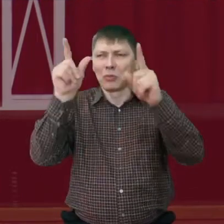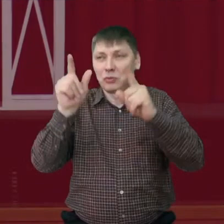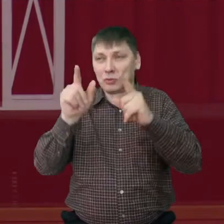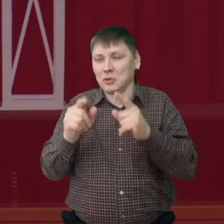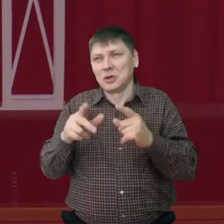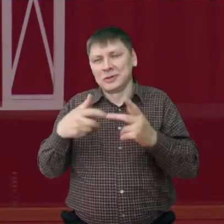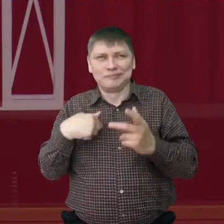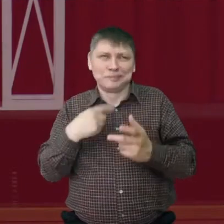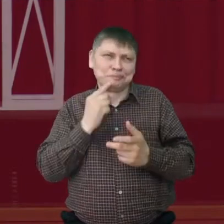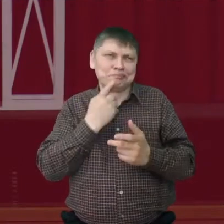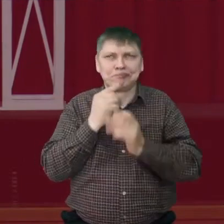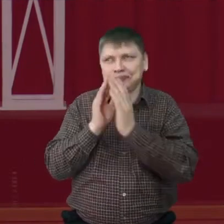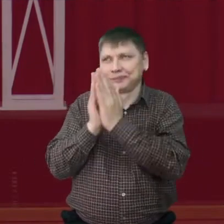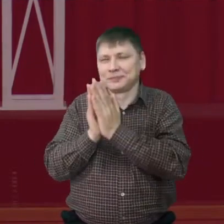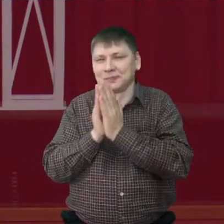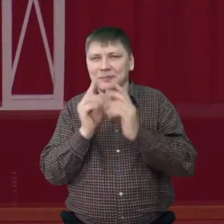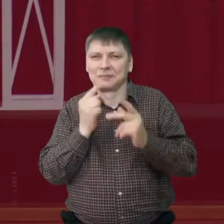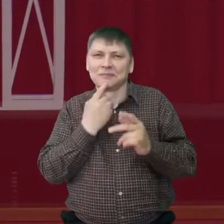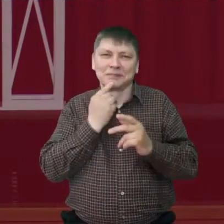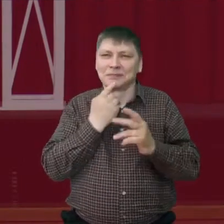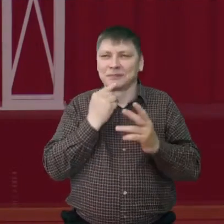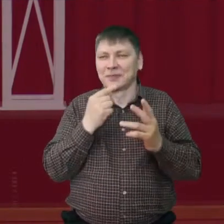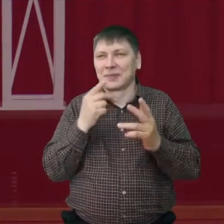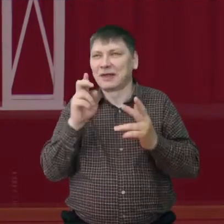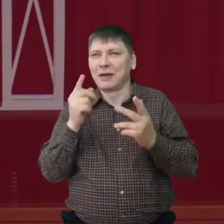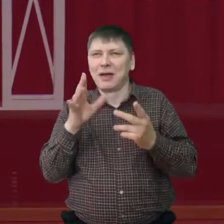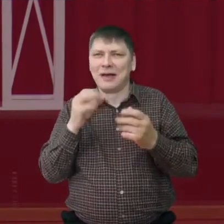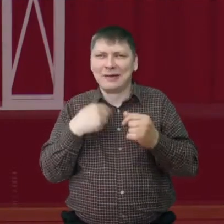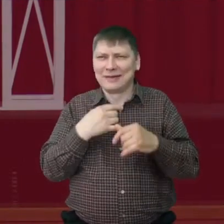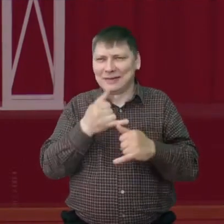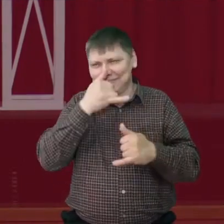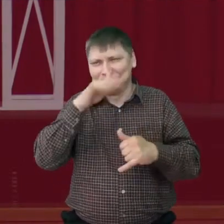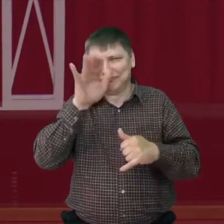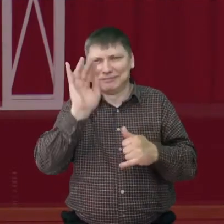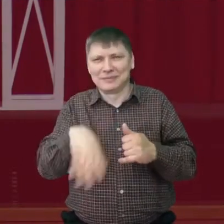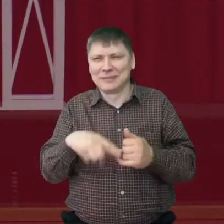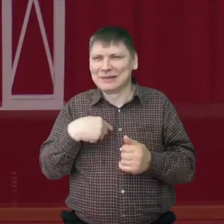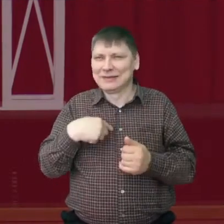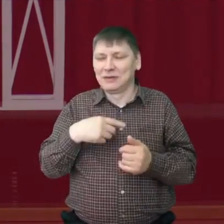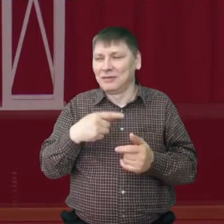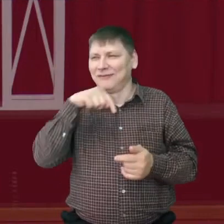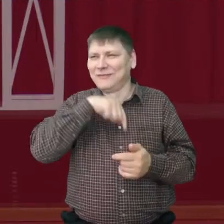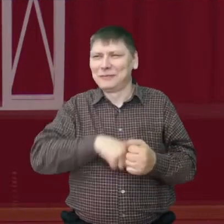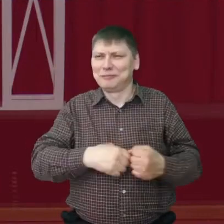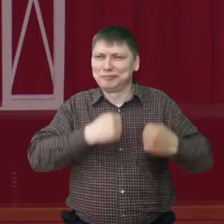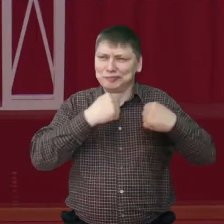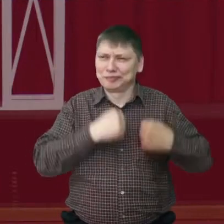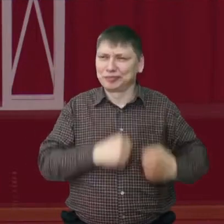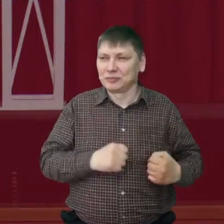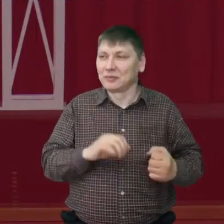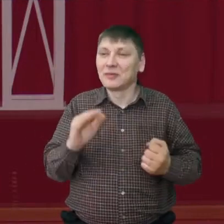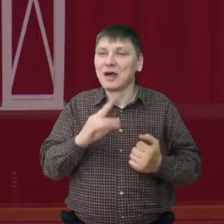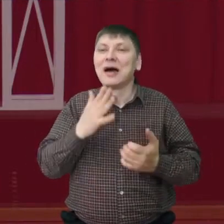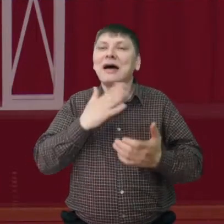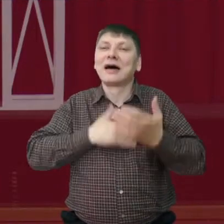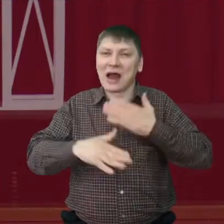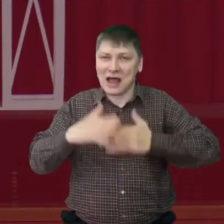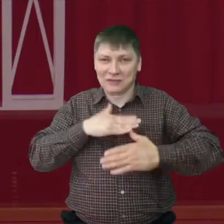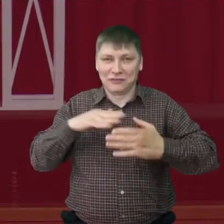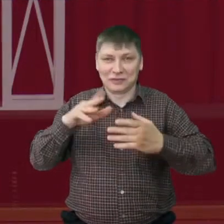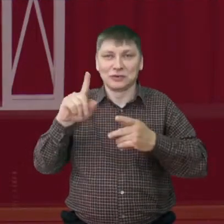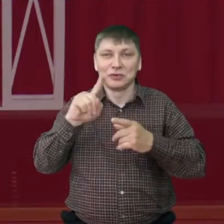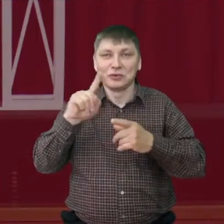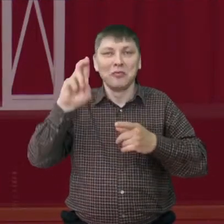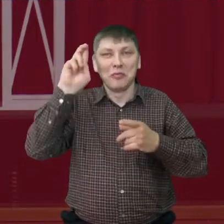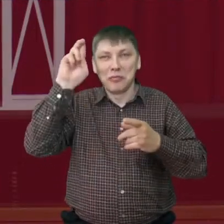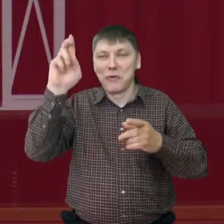люди обращались к Богу. Молиться о нашей стране. Молиться о людях, которые живут. Чтобы действие Божьей